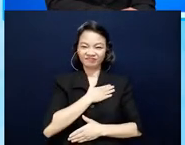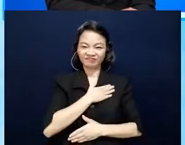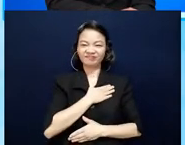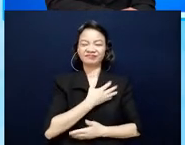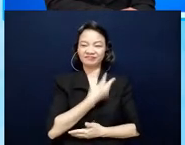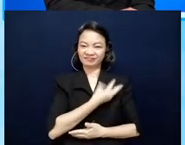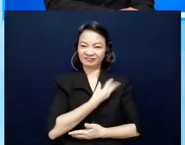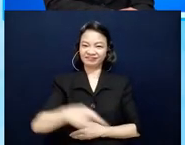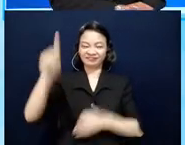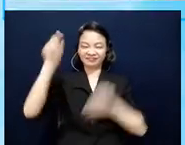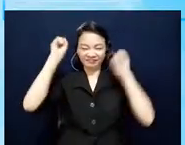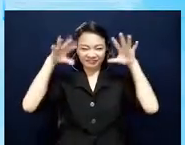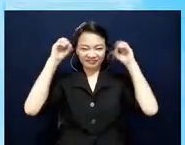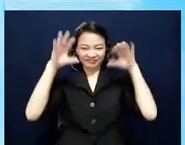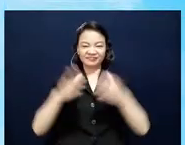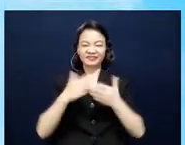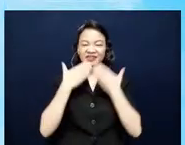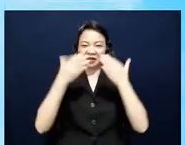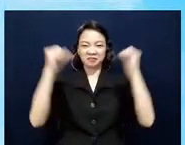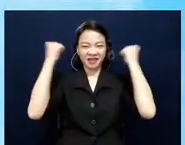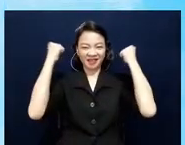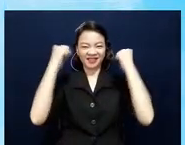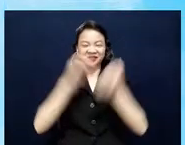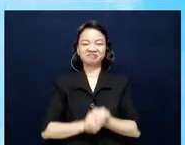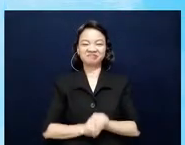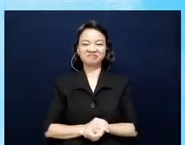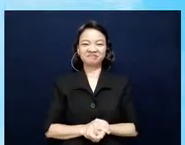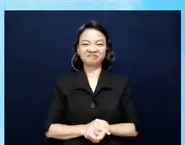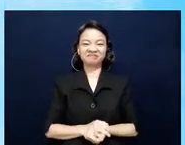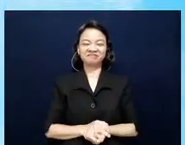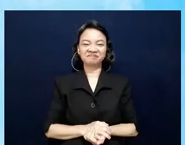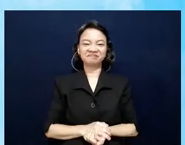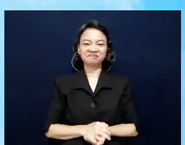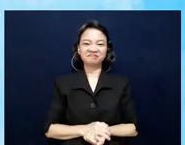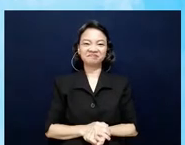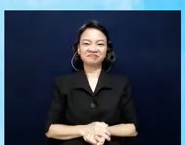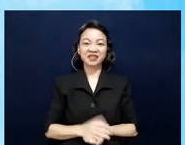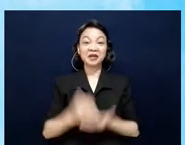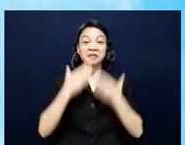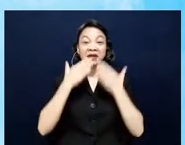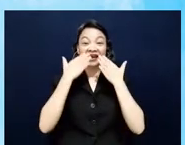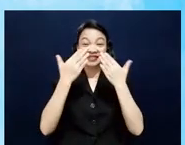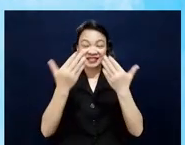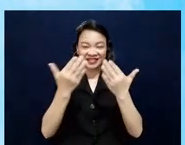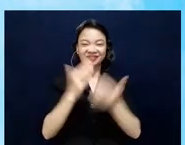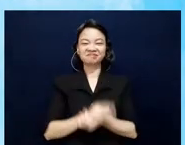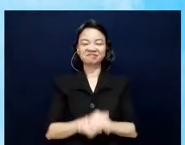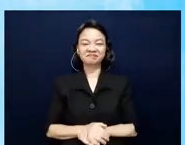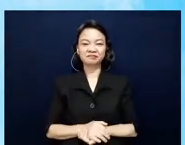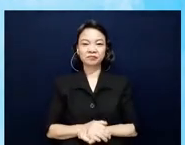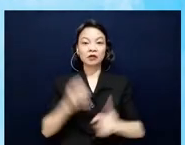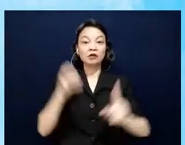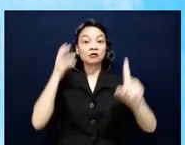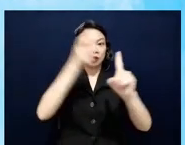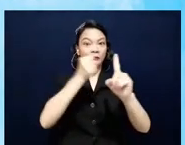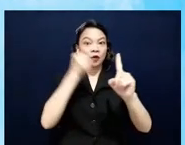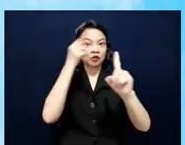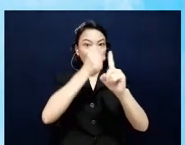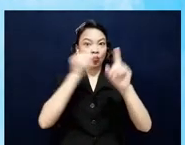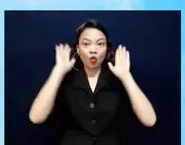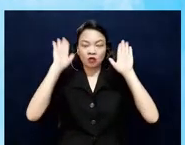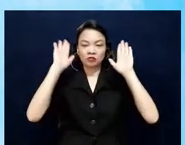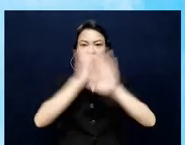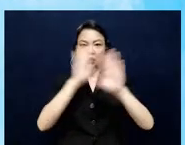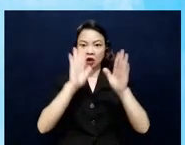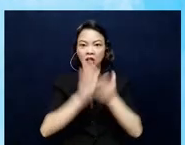sehat buat kita semua. Waalaikumsalam warahmatullahi wabarakatuh. Terima kasih Bu Indri. Jadi ini ada capaian-capaian yang luar biasa. Jangan dilihat persentasenya,